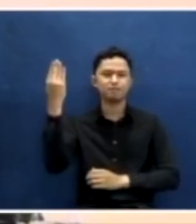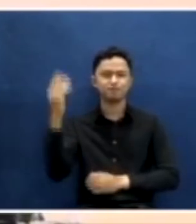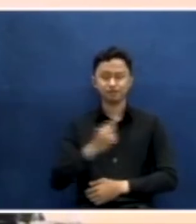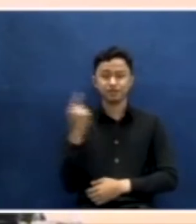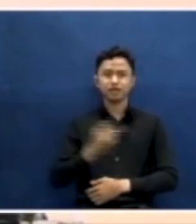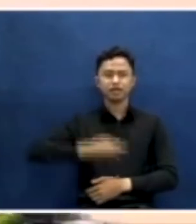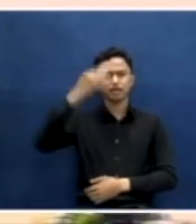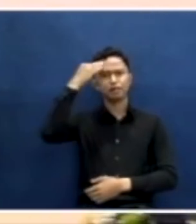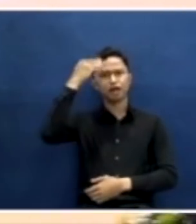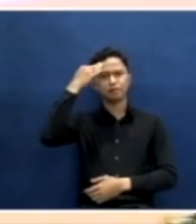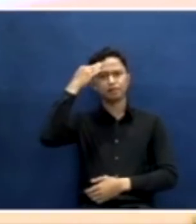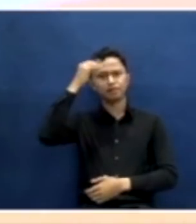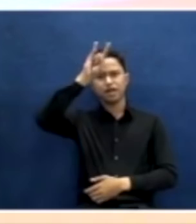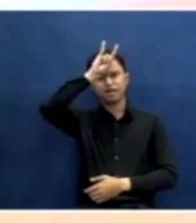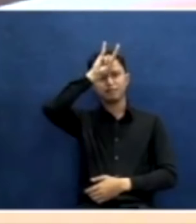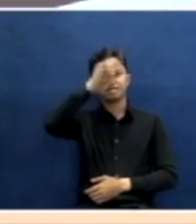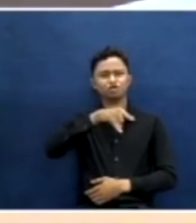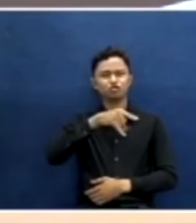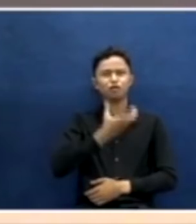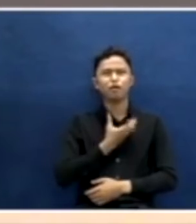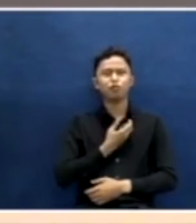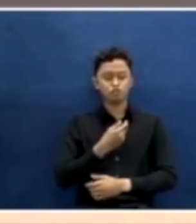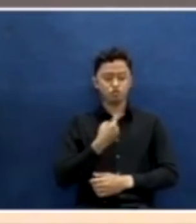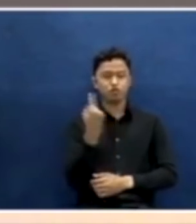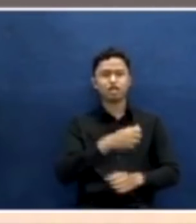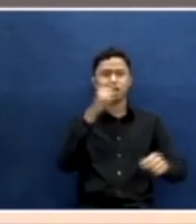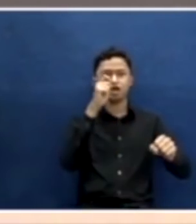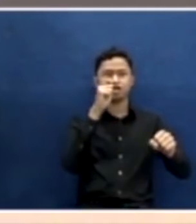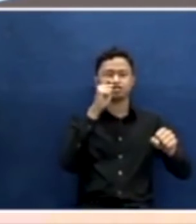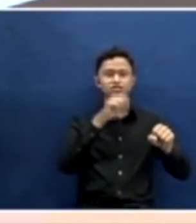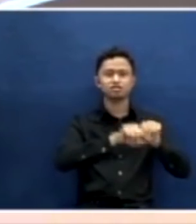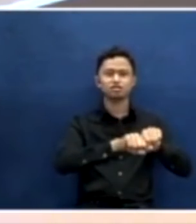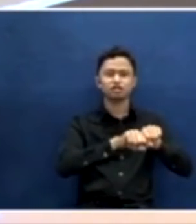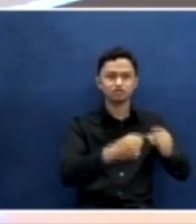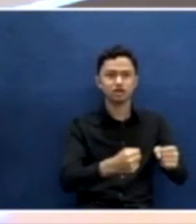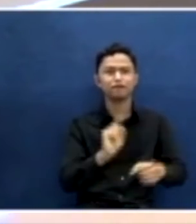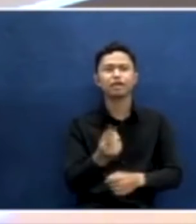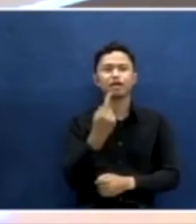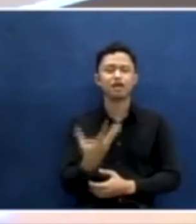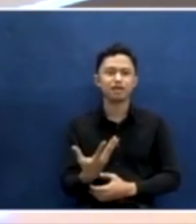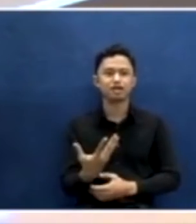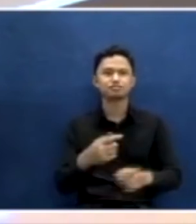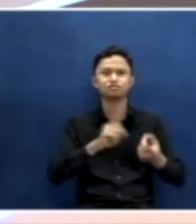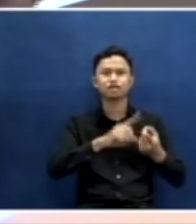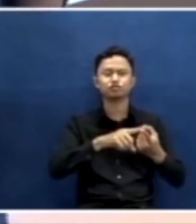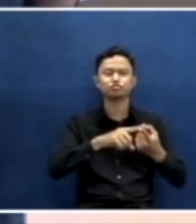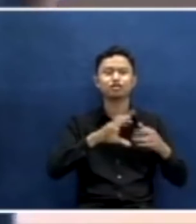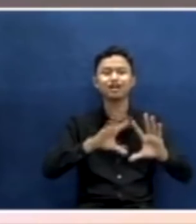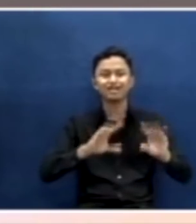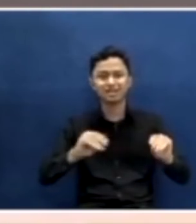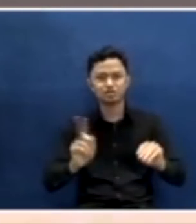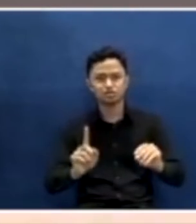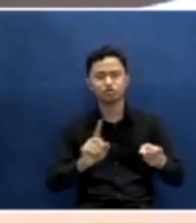iblis dan koloninya itu kalau pengin merusak kita pertama kali dirusak profesinya Antum dan saya iblis itu kalau